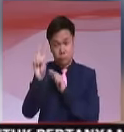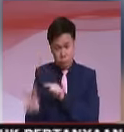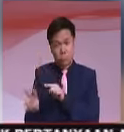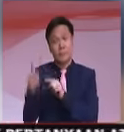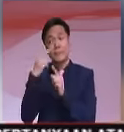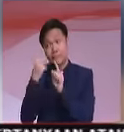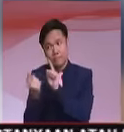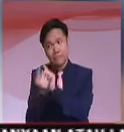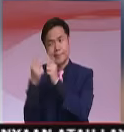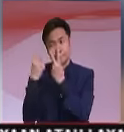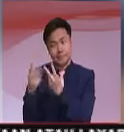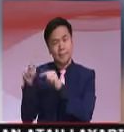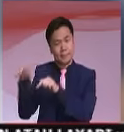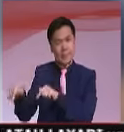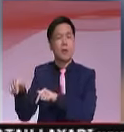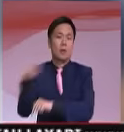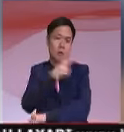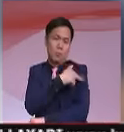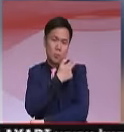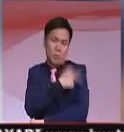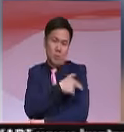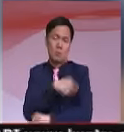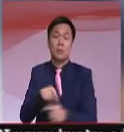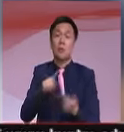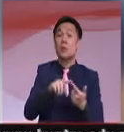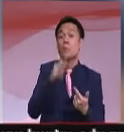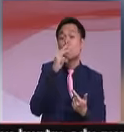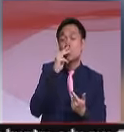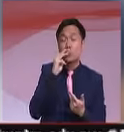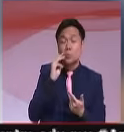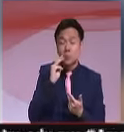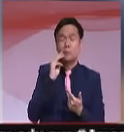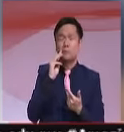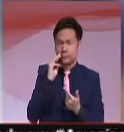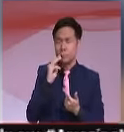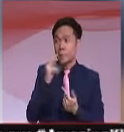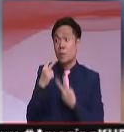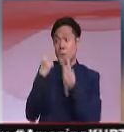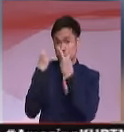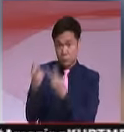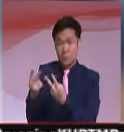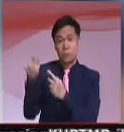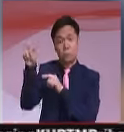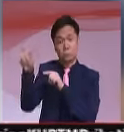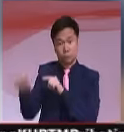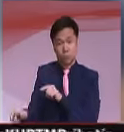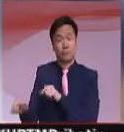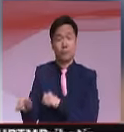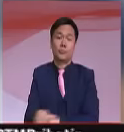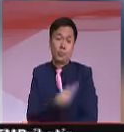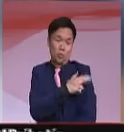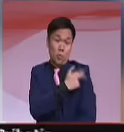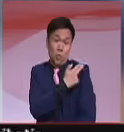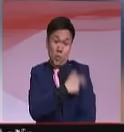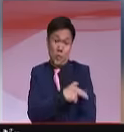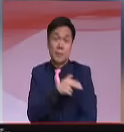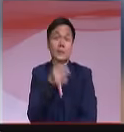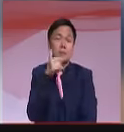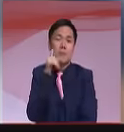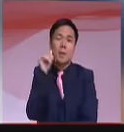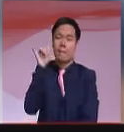Raha Hai Hospital Perdana menteri Thailand Sri Muhyiddin Yassin turut menjarahi Owh Mahdi pusat perubatan frame Scott